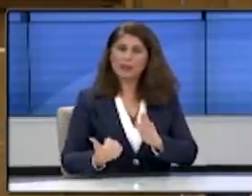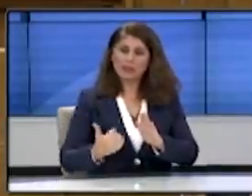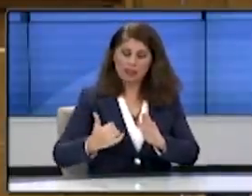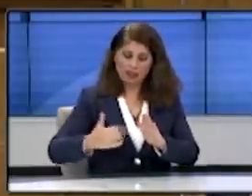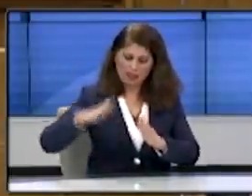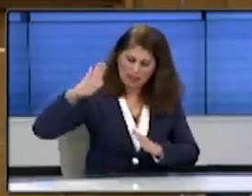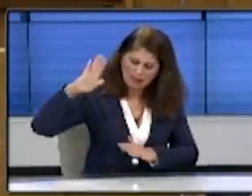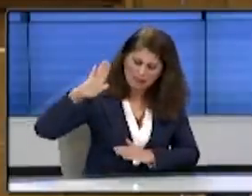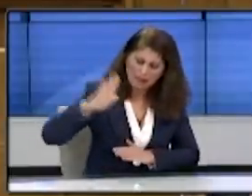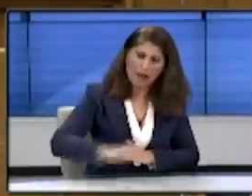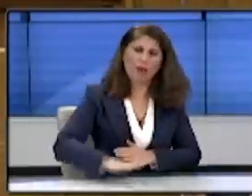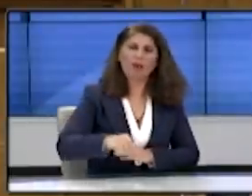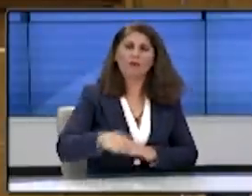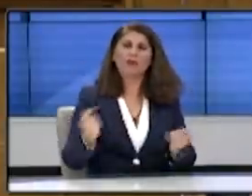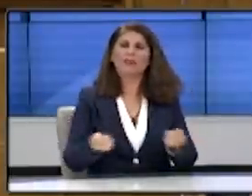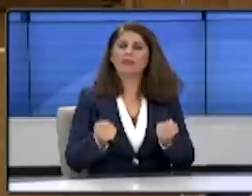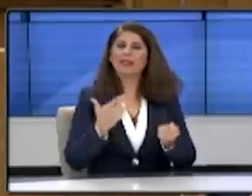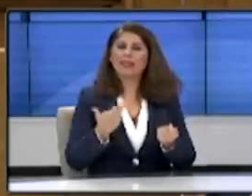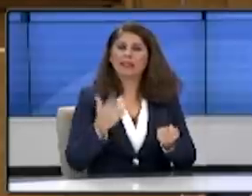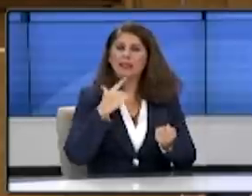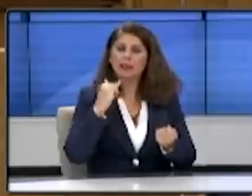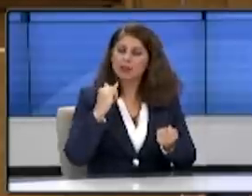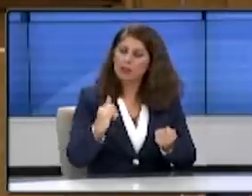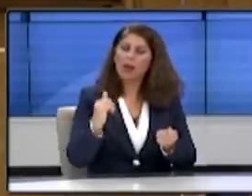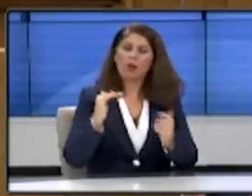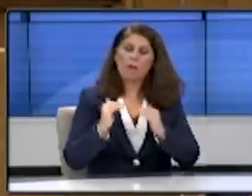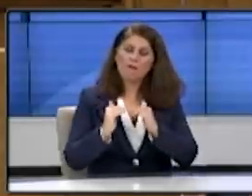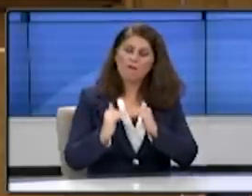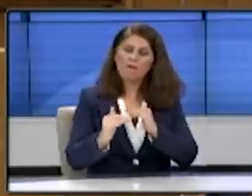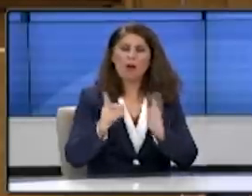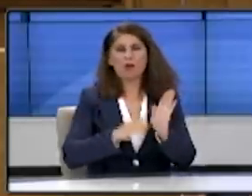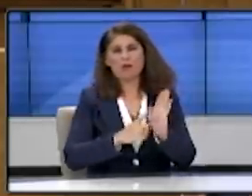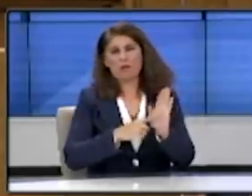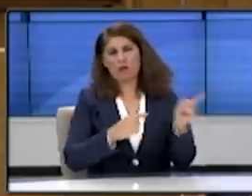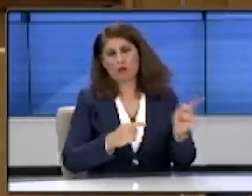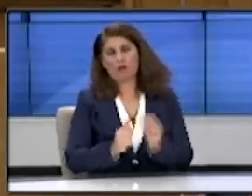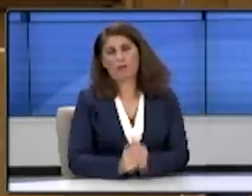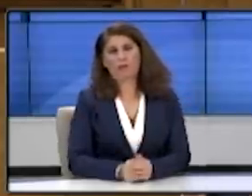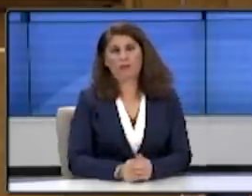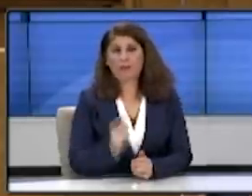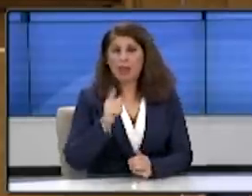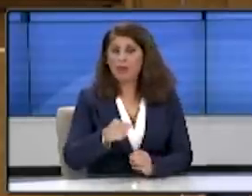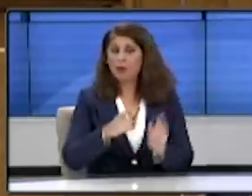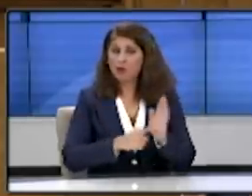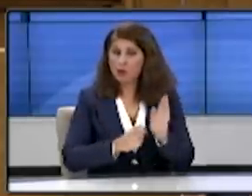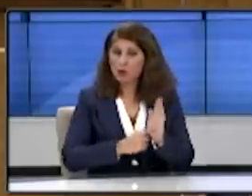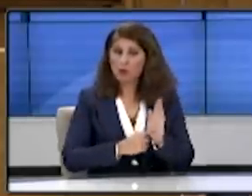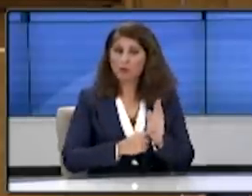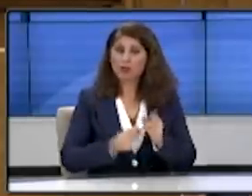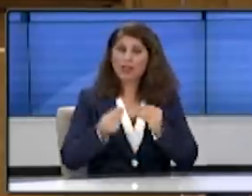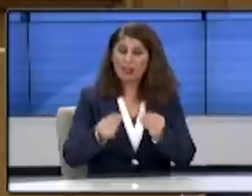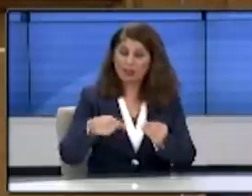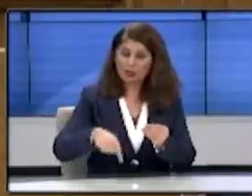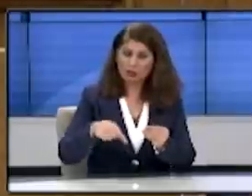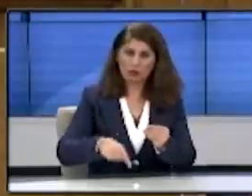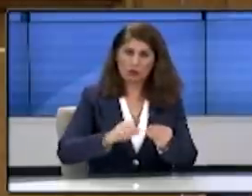στον πάτο, αυτό συμβαίνει γιατί παραμένει σε ισχύ ο νόμος σας. Αυτός ο νόμος άλλωστε δίνει